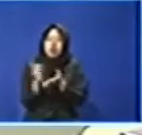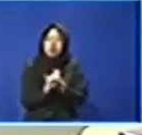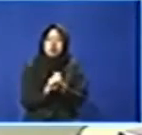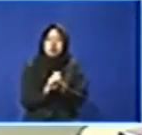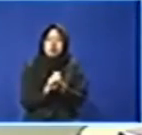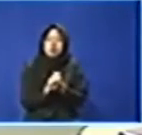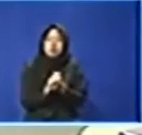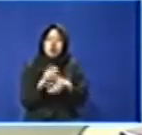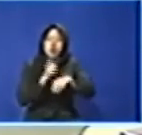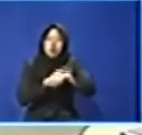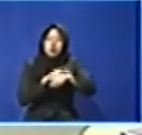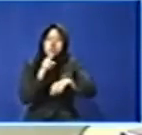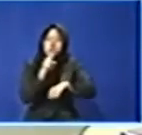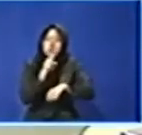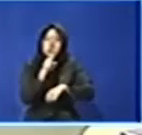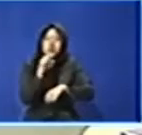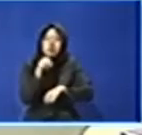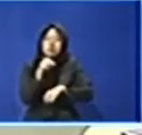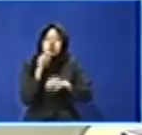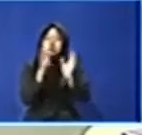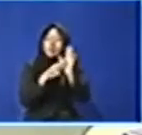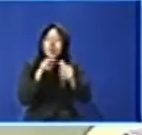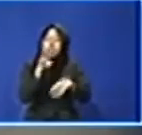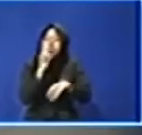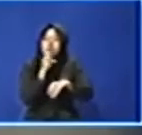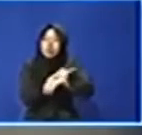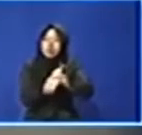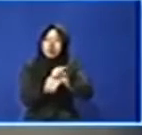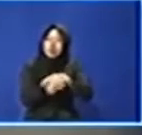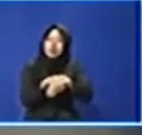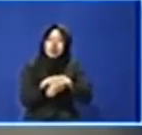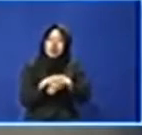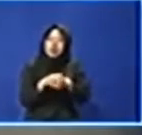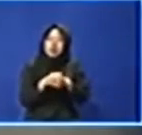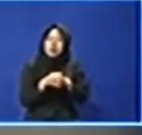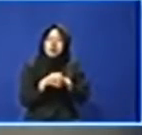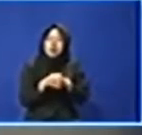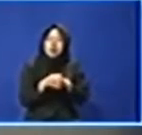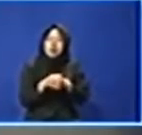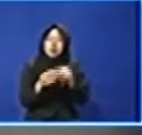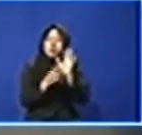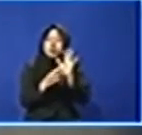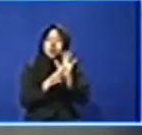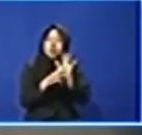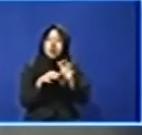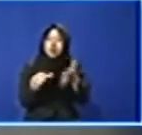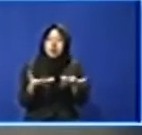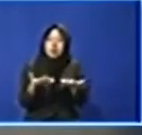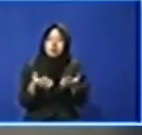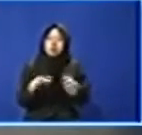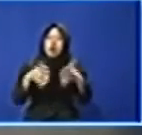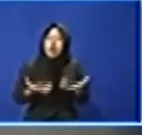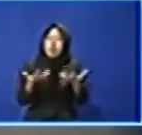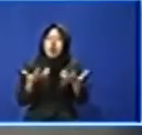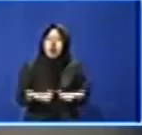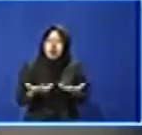password-nya satu menit 30 detik bau Hai jadi persoalannya adalah bagaimana kita